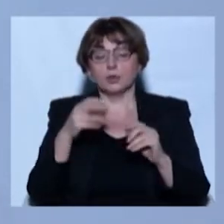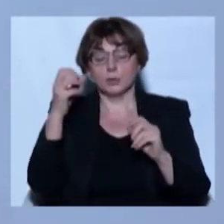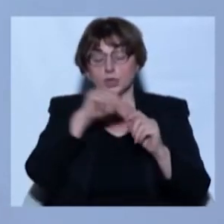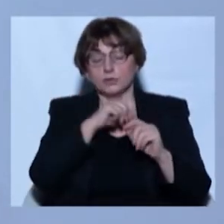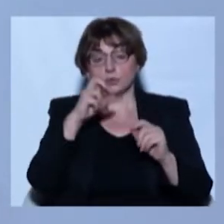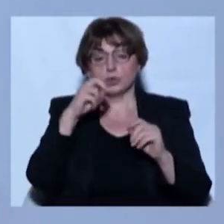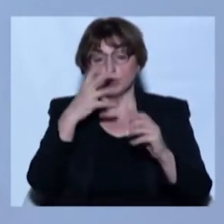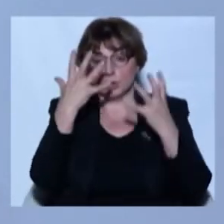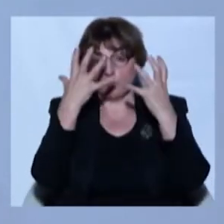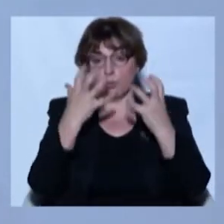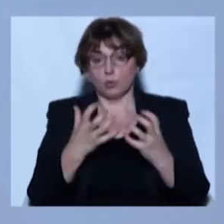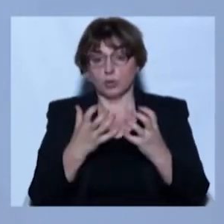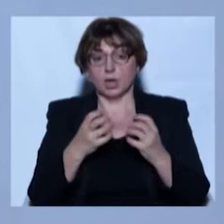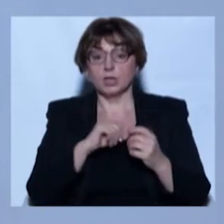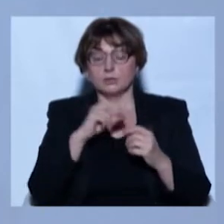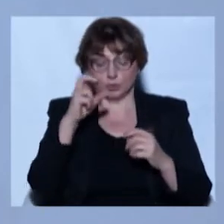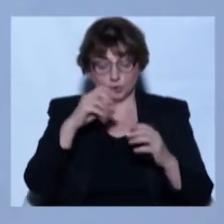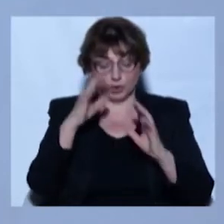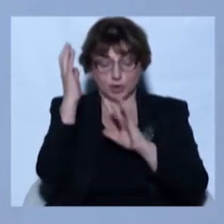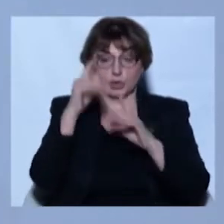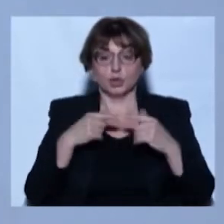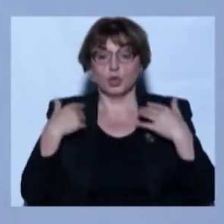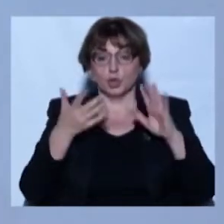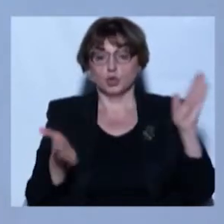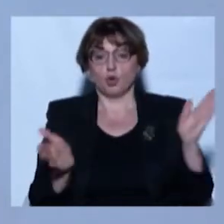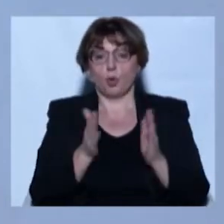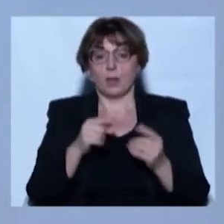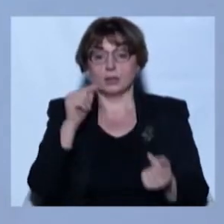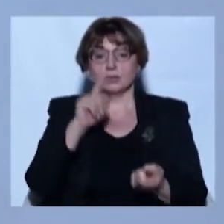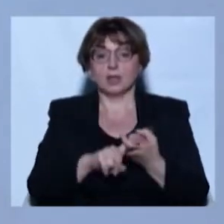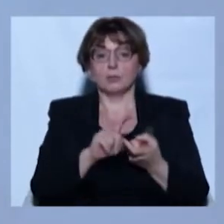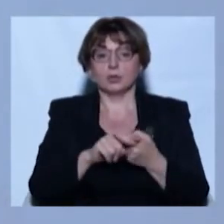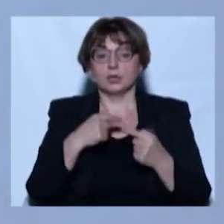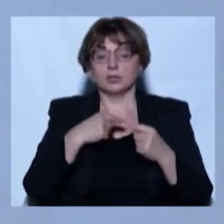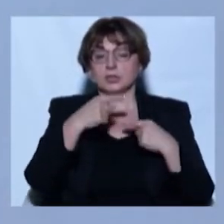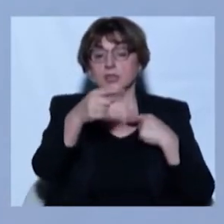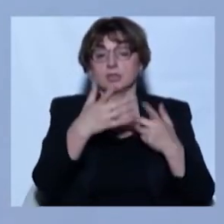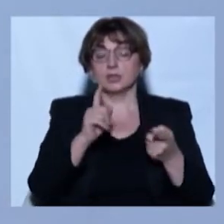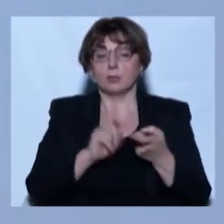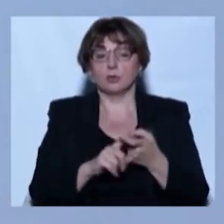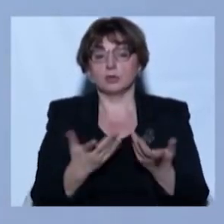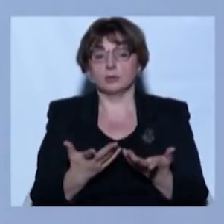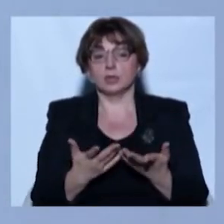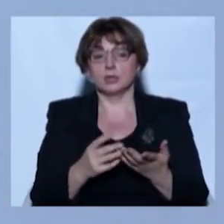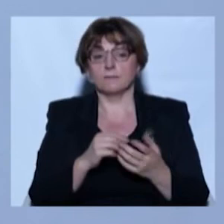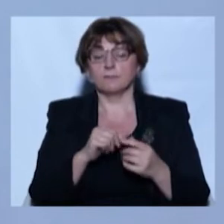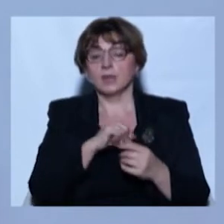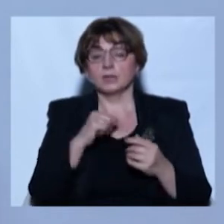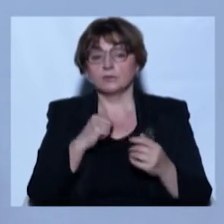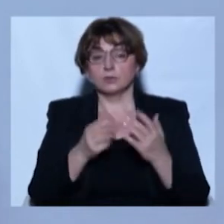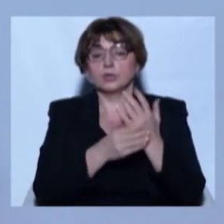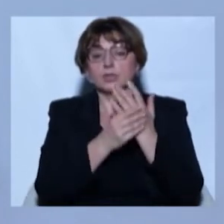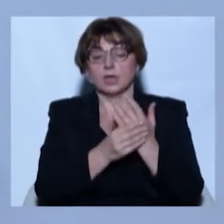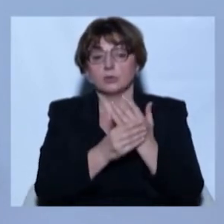թուպրո մուքիա, դա չտիլի սոմը դամուկ իտեպուլիա, չտիլի սիգրծ է դամուկ իտեպուլիա, սագնիսա